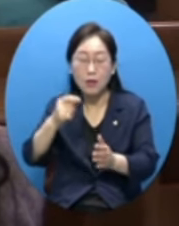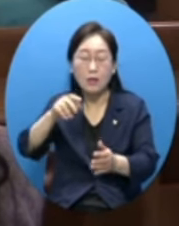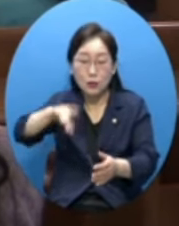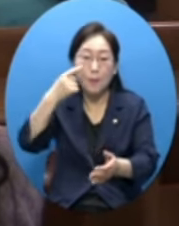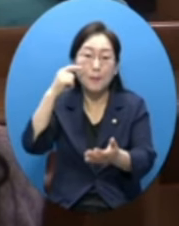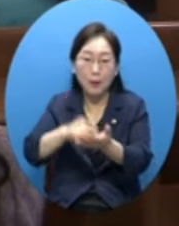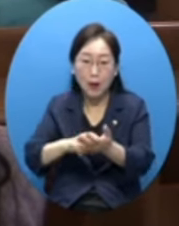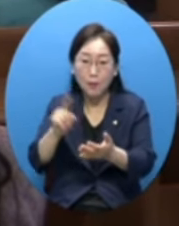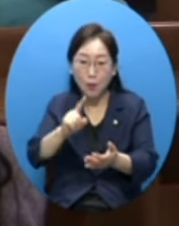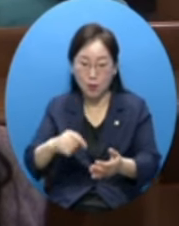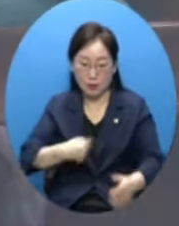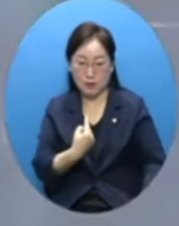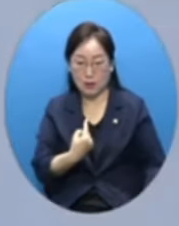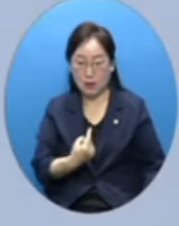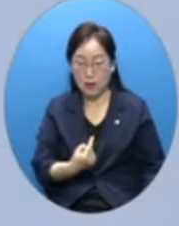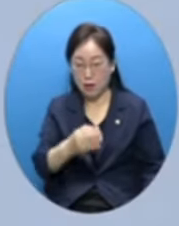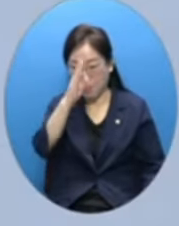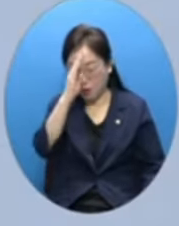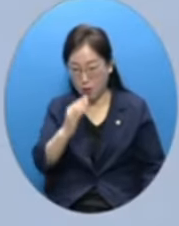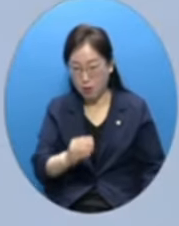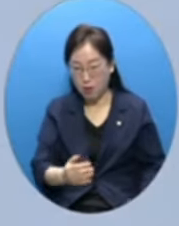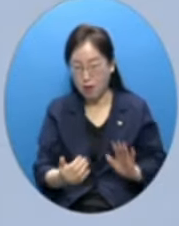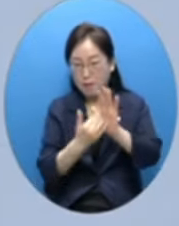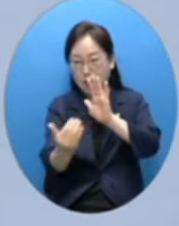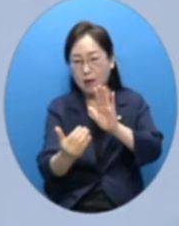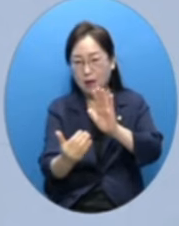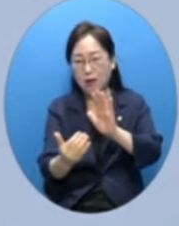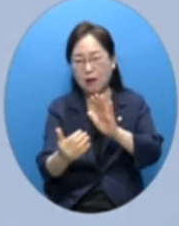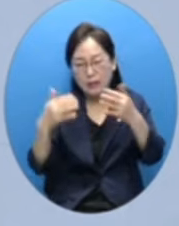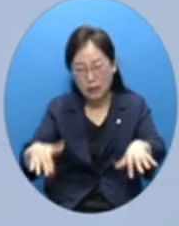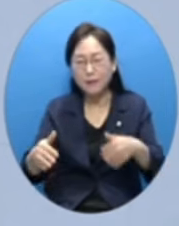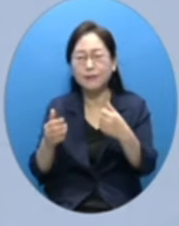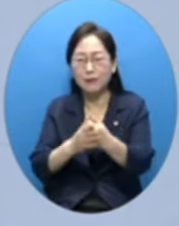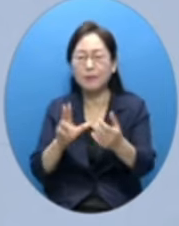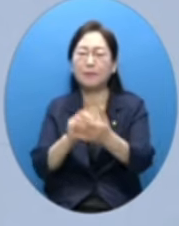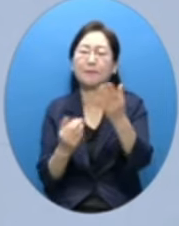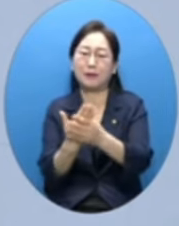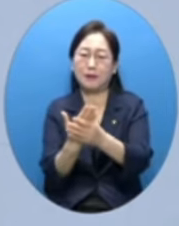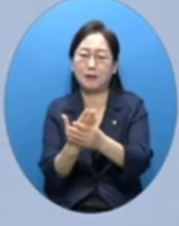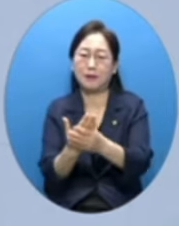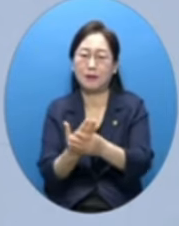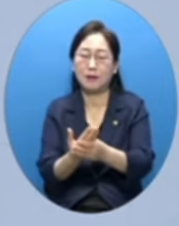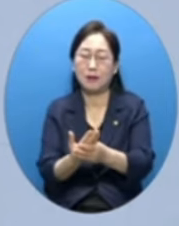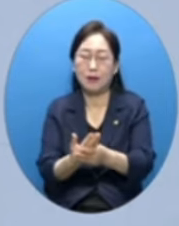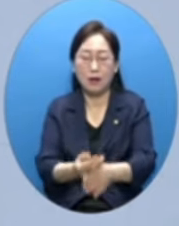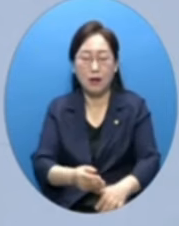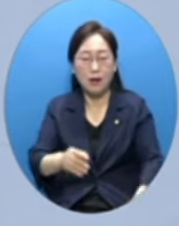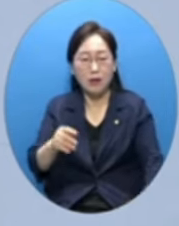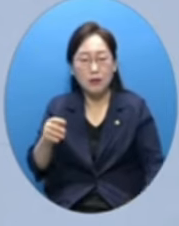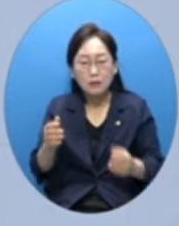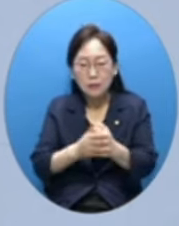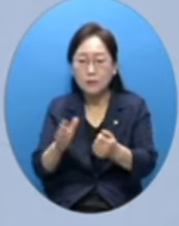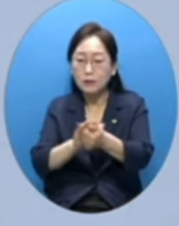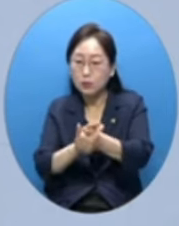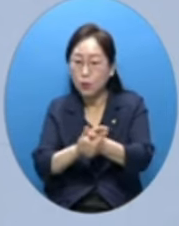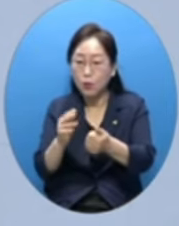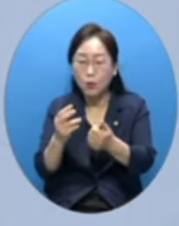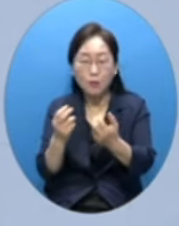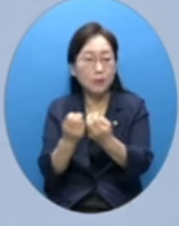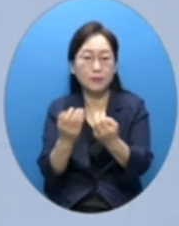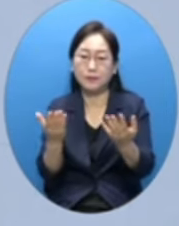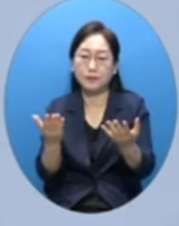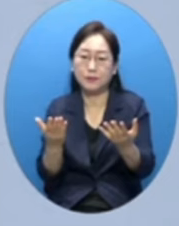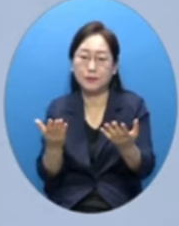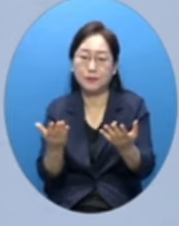자가면역성입니다 그래서 희귀병이라이 치료하는 특별한 그 치료법도 그때